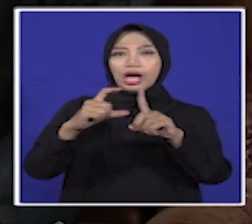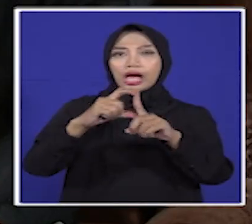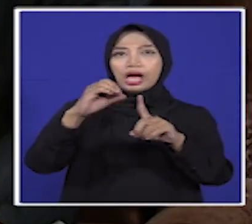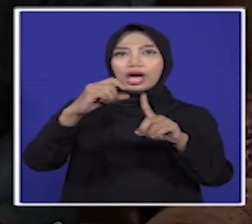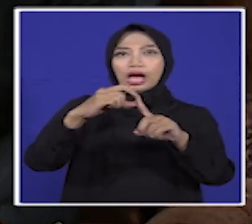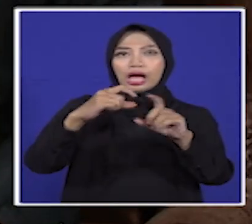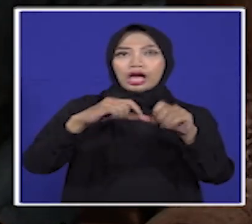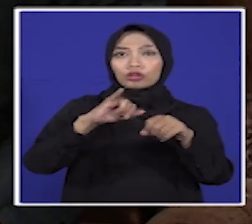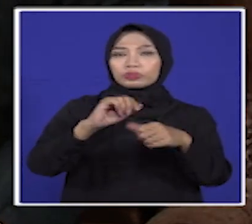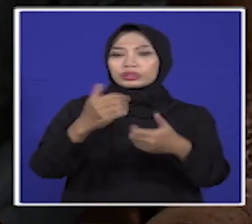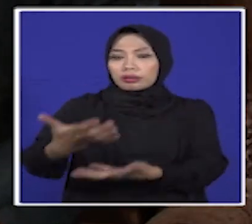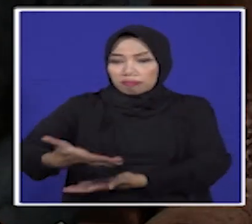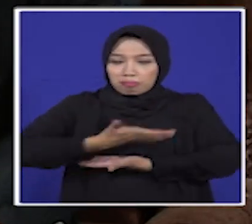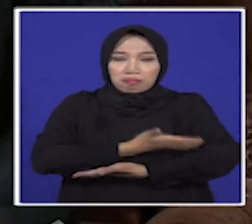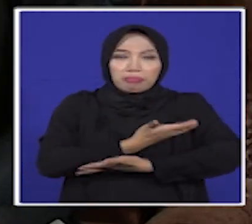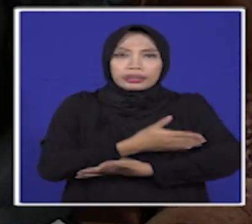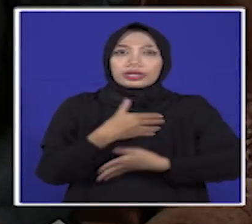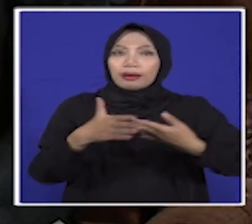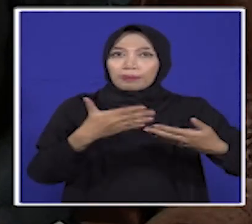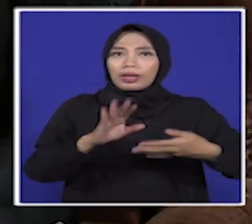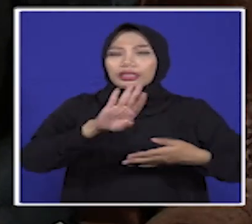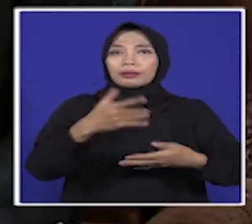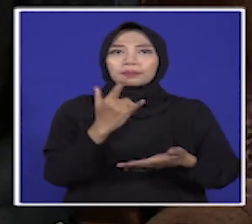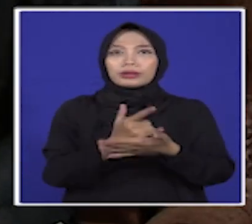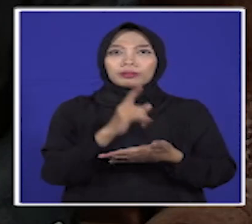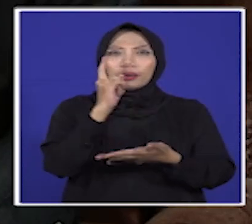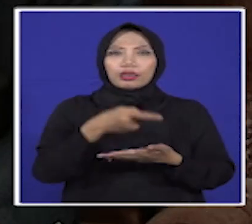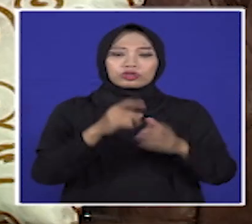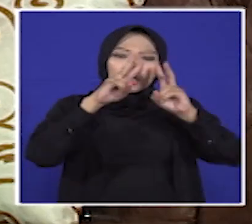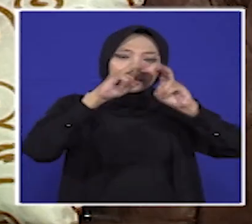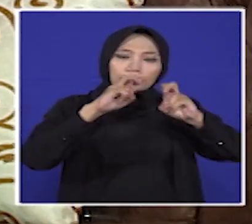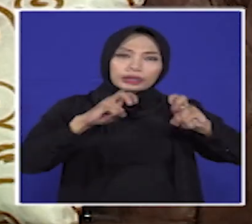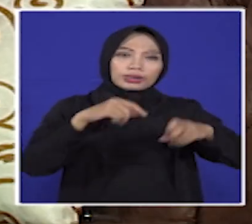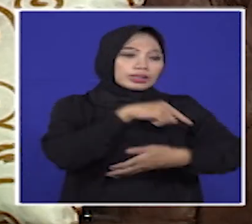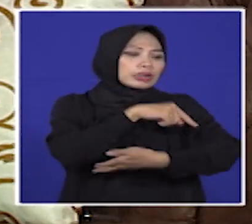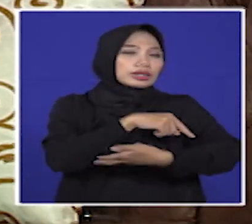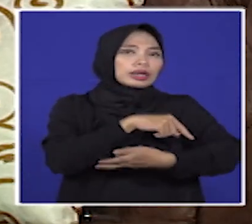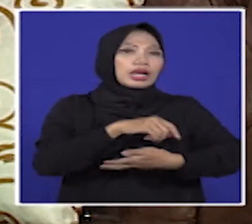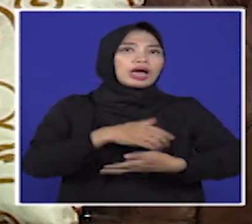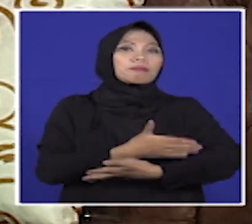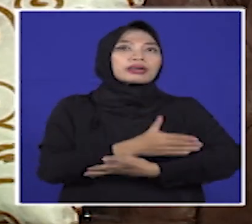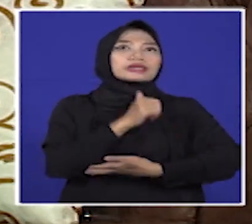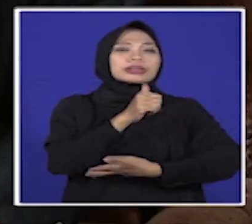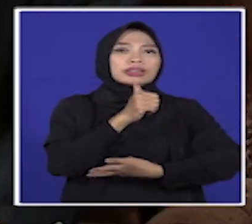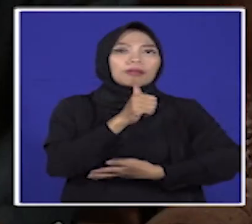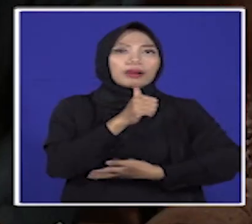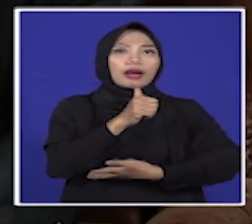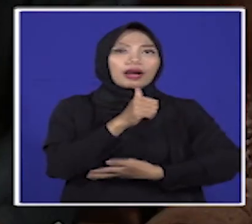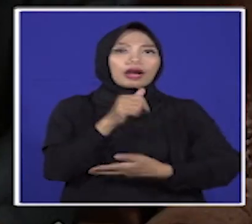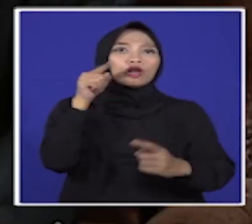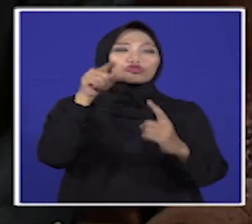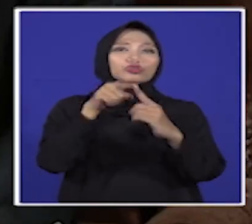baik tahu silsilah dari anak yang dia adopsi ini supaya tahu status hukumnya nanti